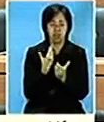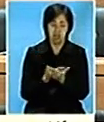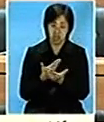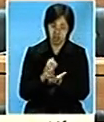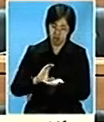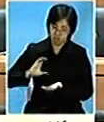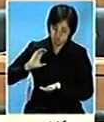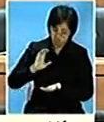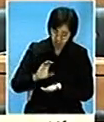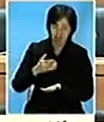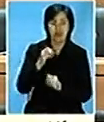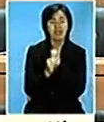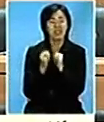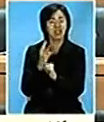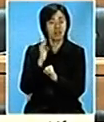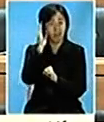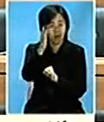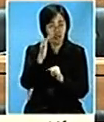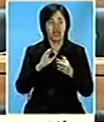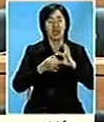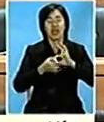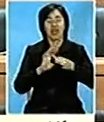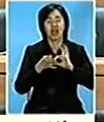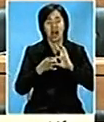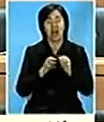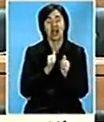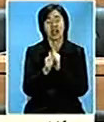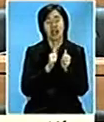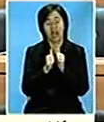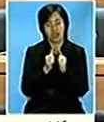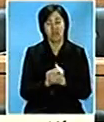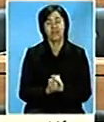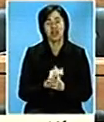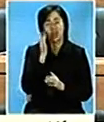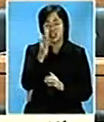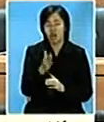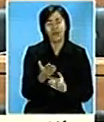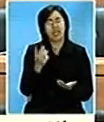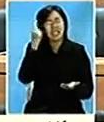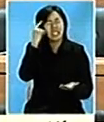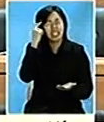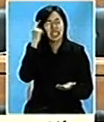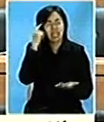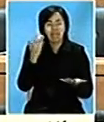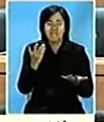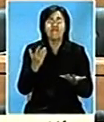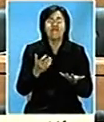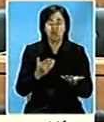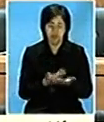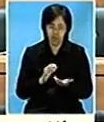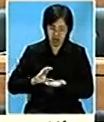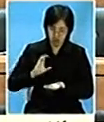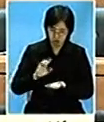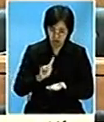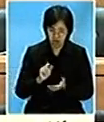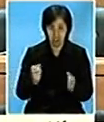ชนะอีก4ปีข้างหน้าโอลิมปิกที่บาร์เซโลนาท่านไม่ต้องมาทุ่มทุนอะไรมากมายนักเลยครับท่านส่งเส